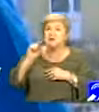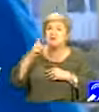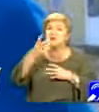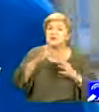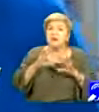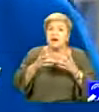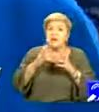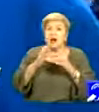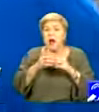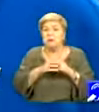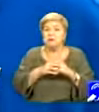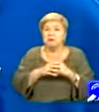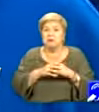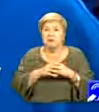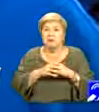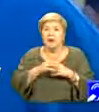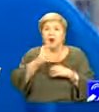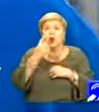aproximativ de